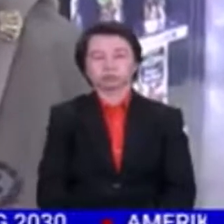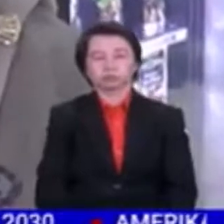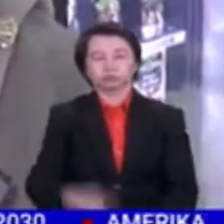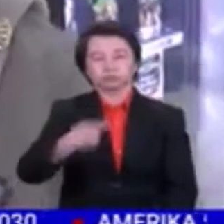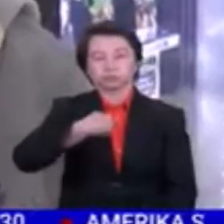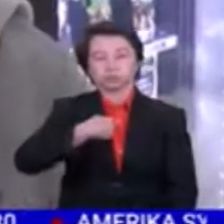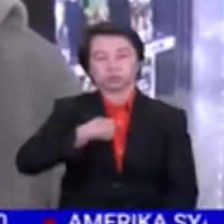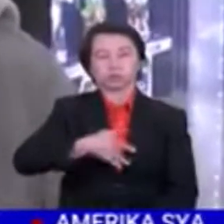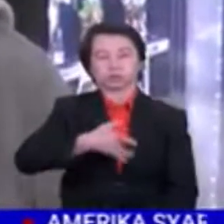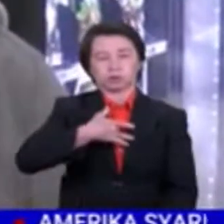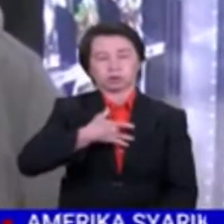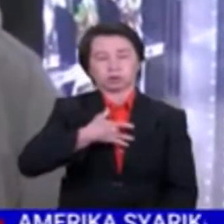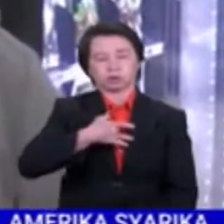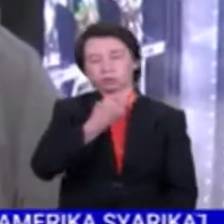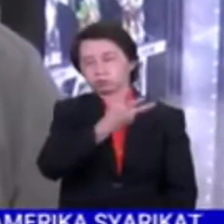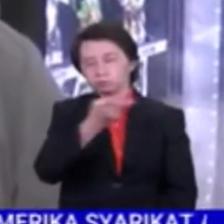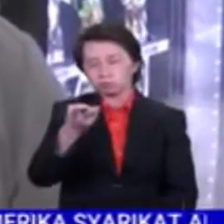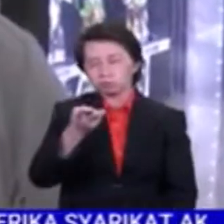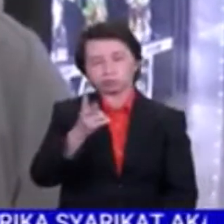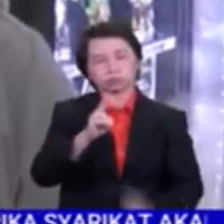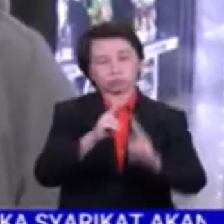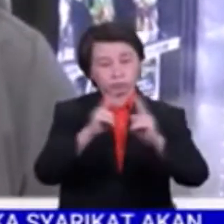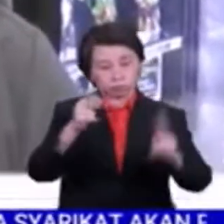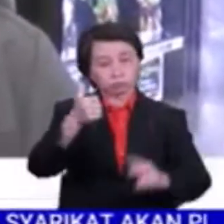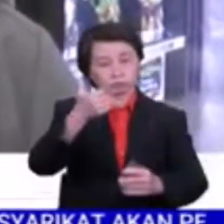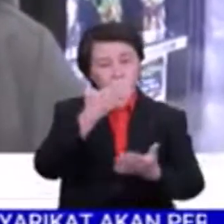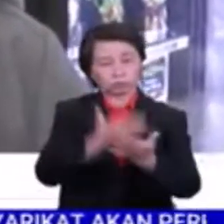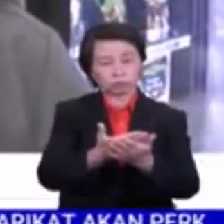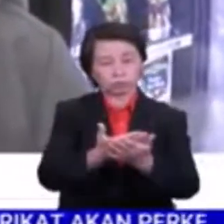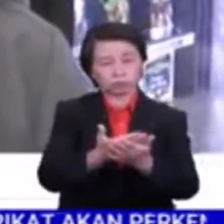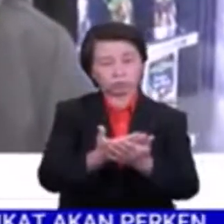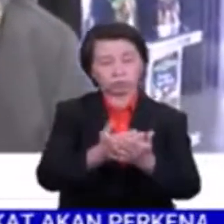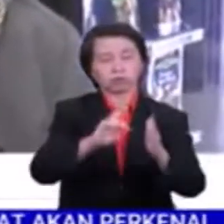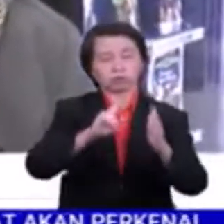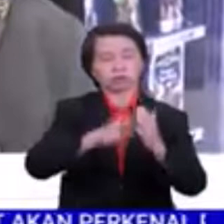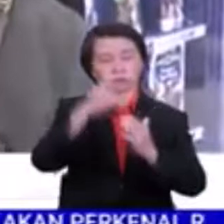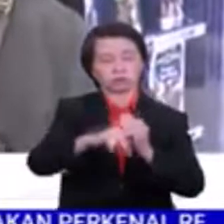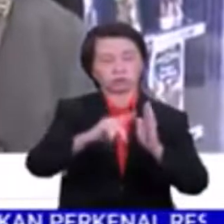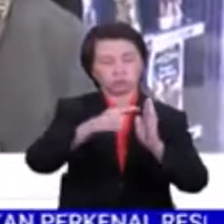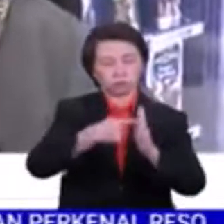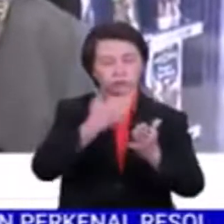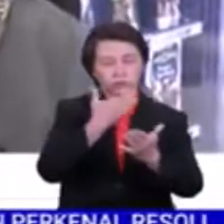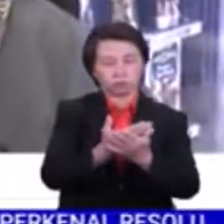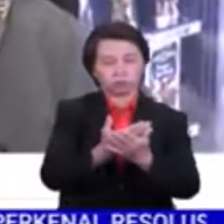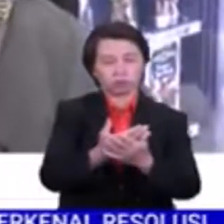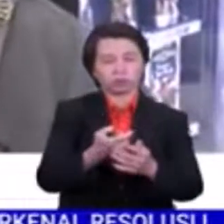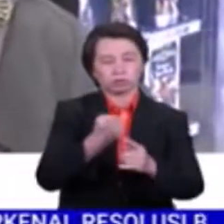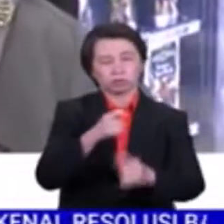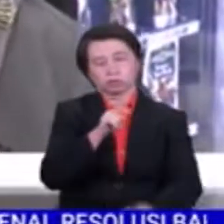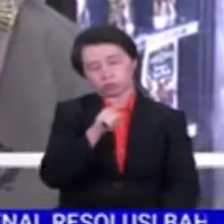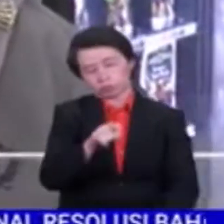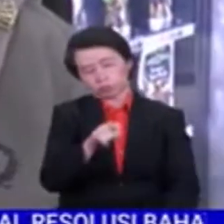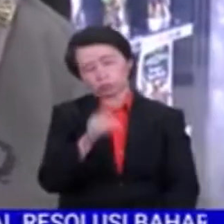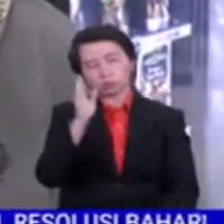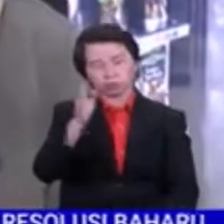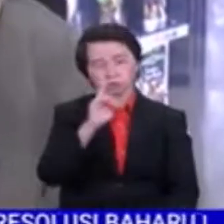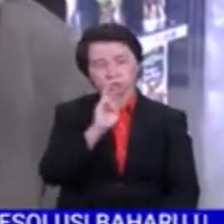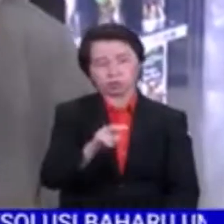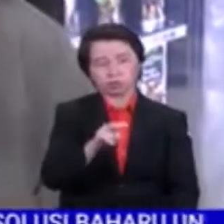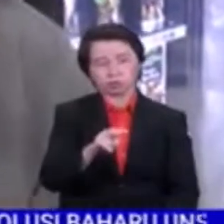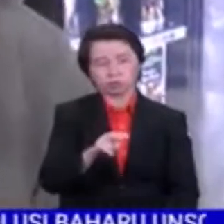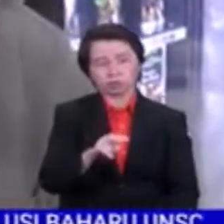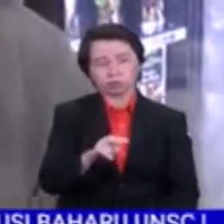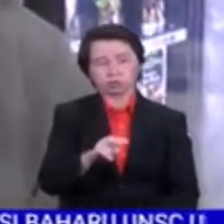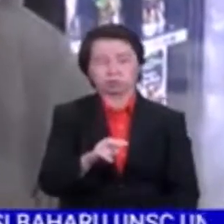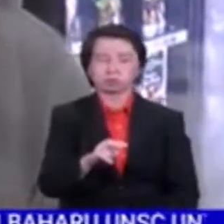Saya rasa nampak benda ni is very good input yang permulaan. Daripada situ kita akan nampak satu usahawan